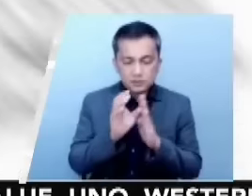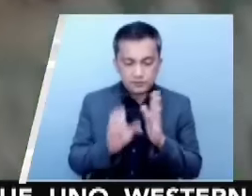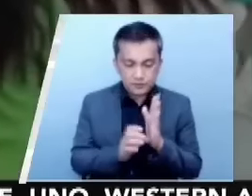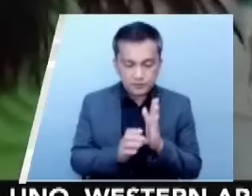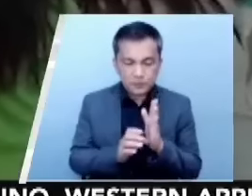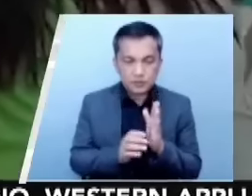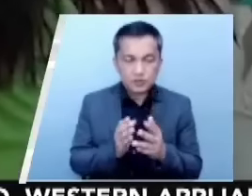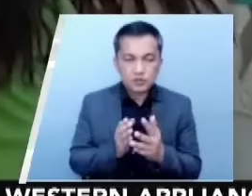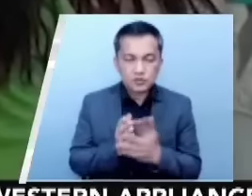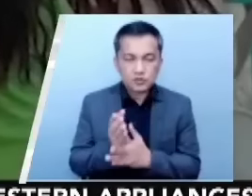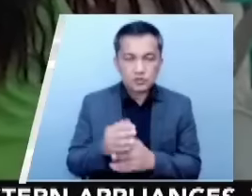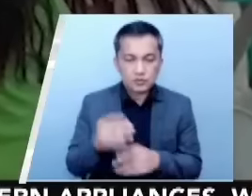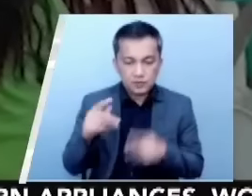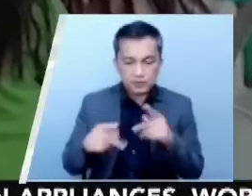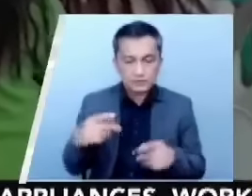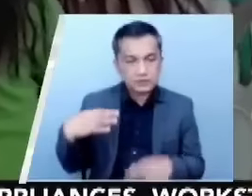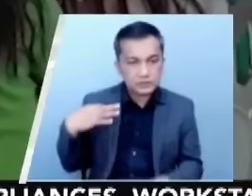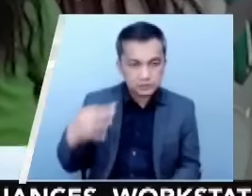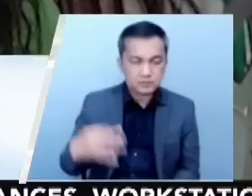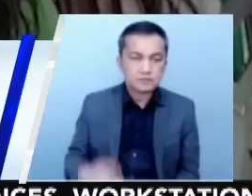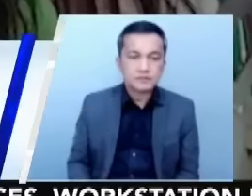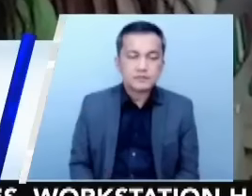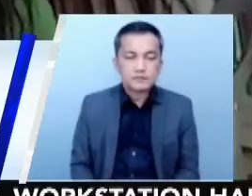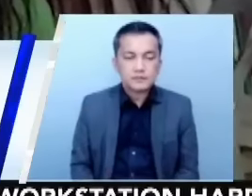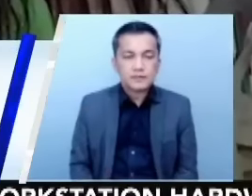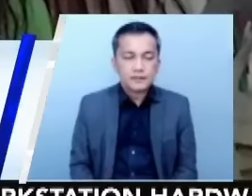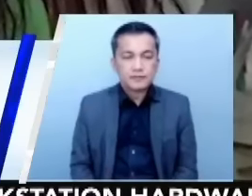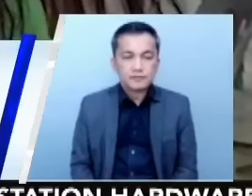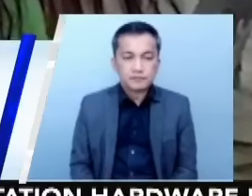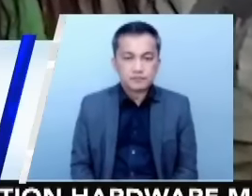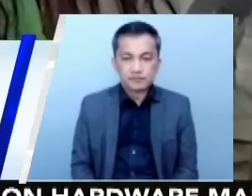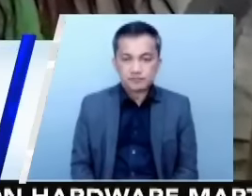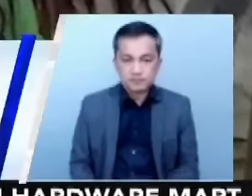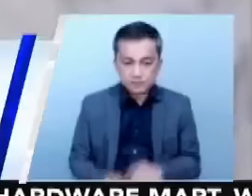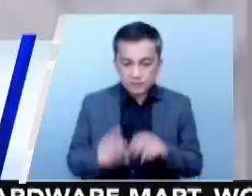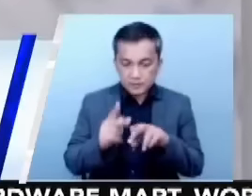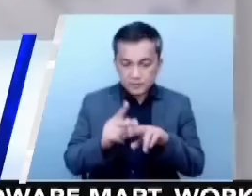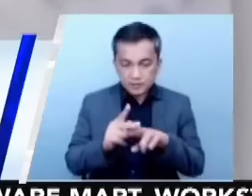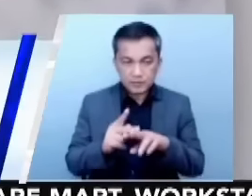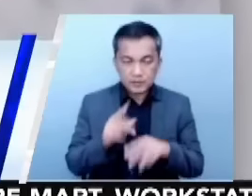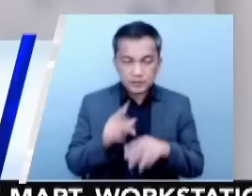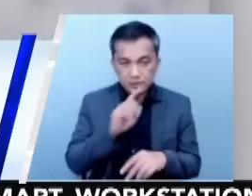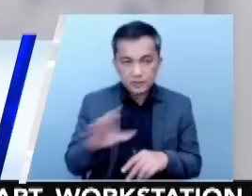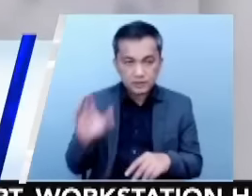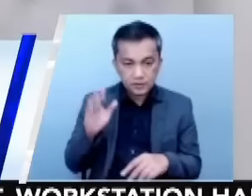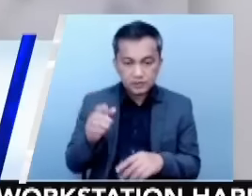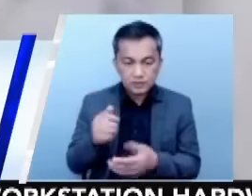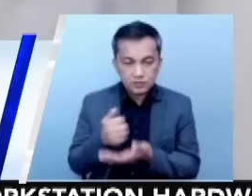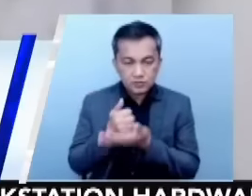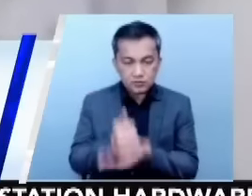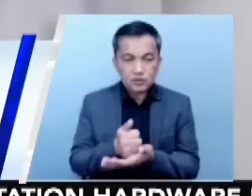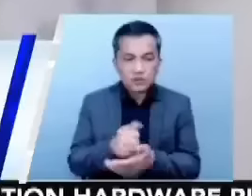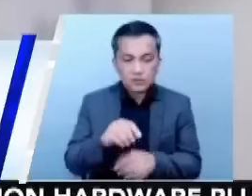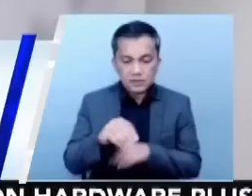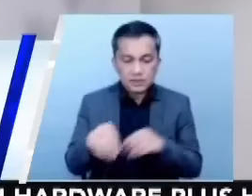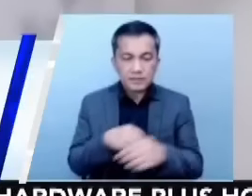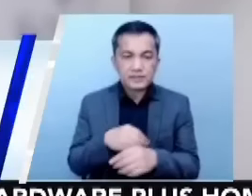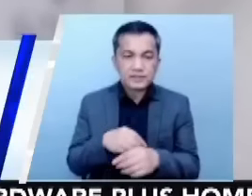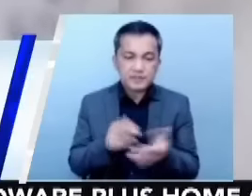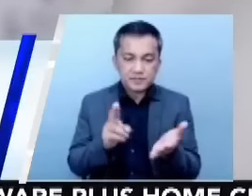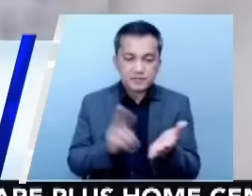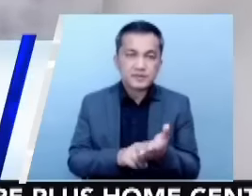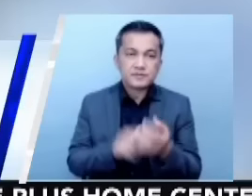Initiative. Sa Pangasinan, may mga pinangakuan din umano ng ayuda kapalit ng pagpirma sa pagsang-ayon sa